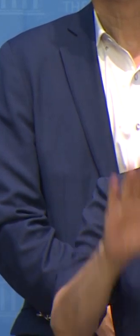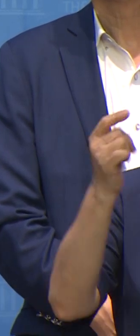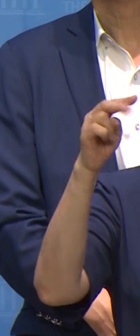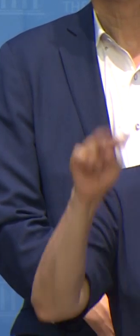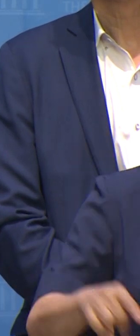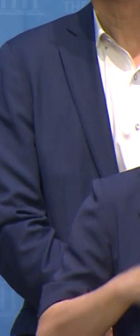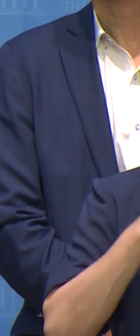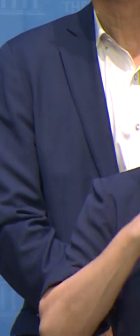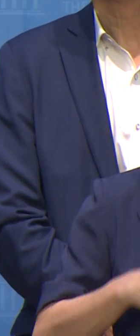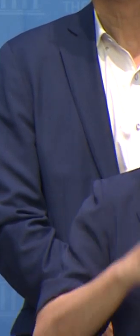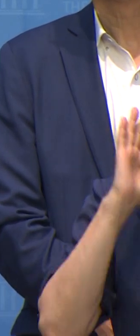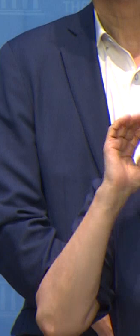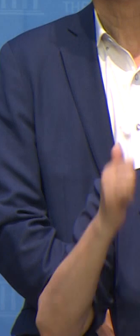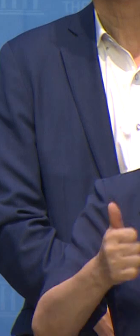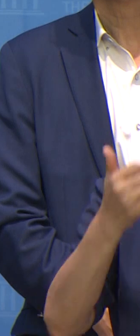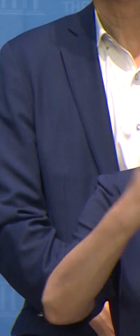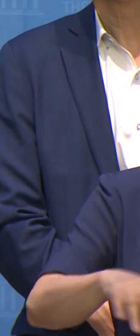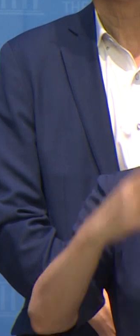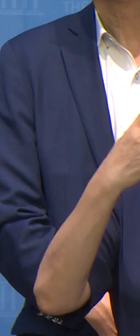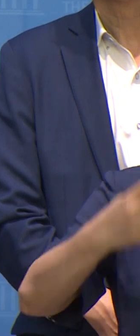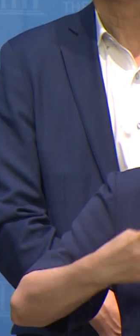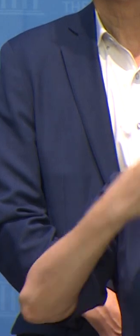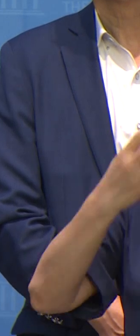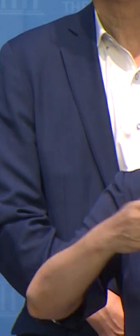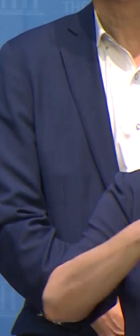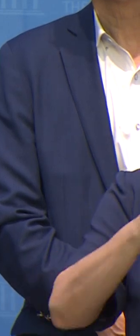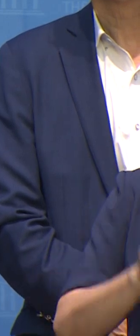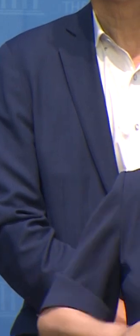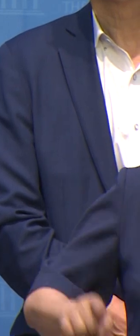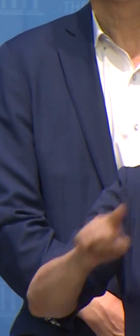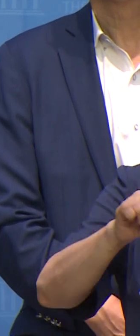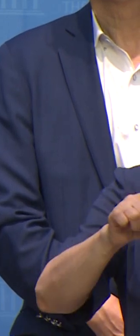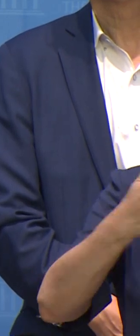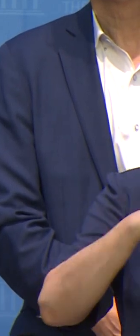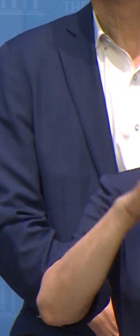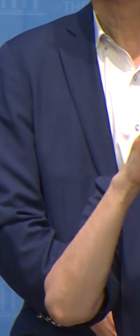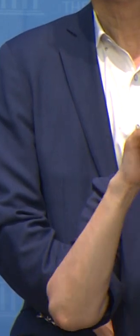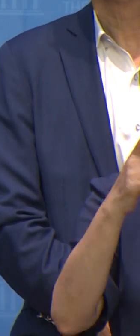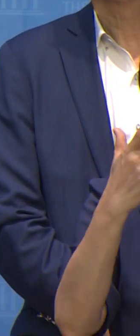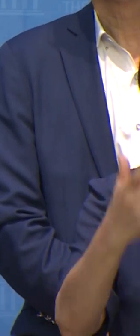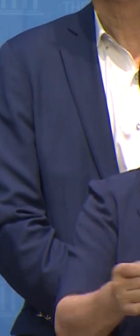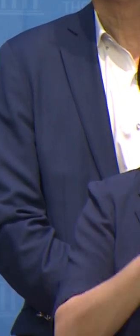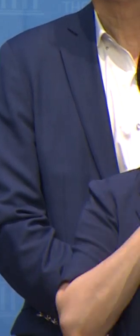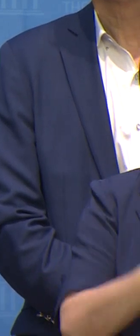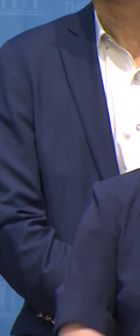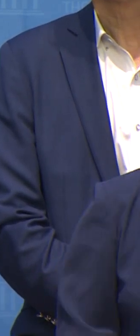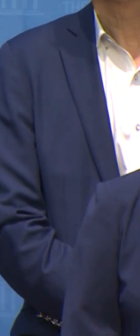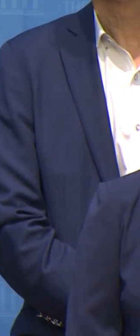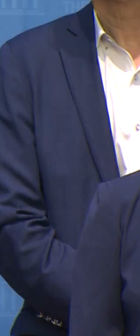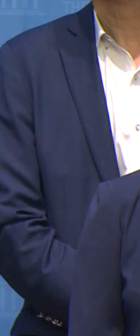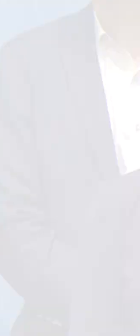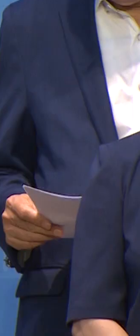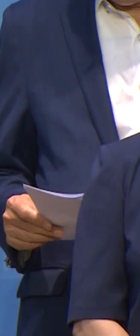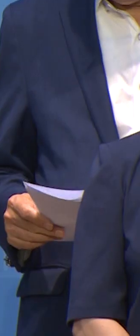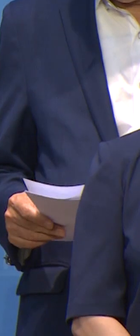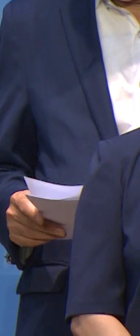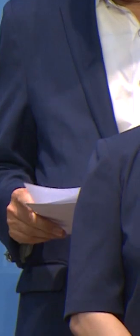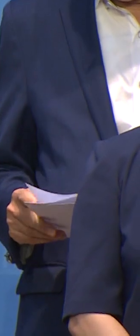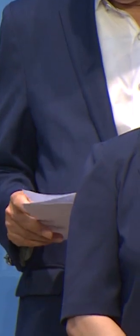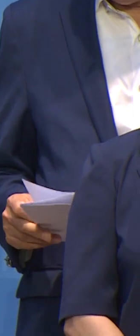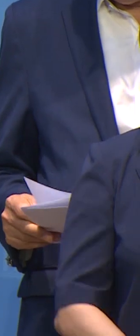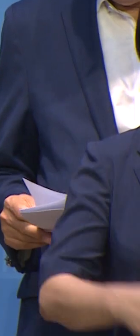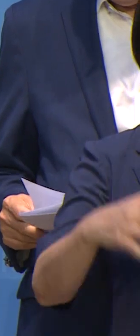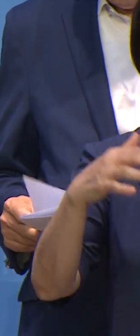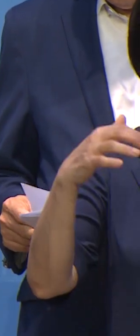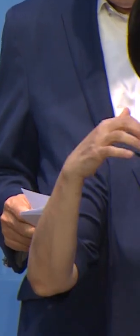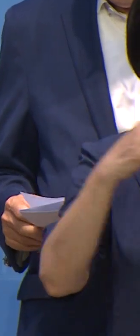보수만의 대통령으로 남은 4년을 끌고 가겠다는 선전포고를 한 것이라고 볼 수밖에 없습니다.